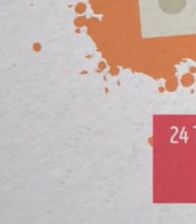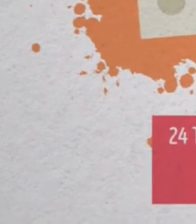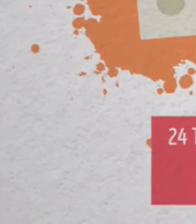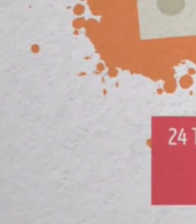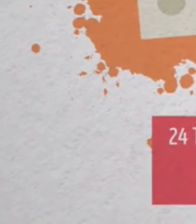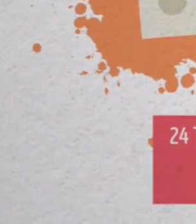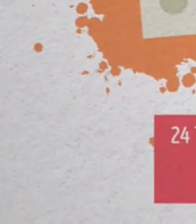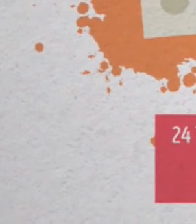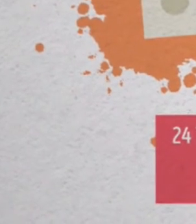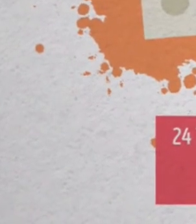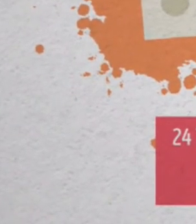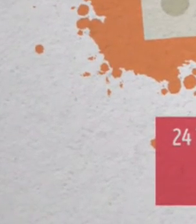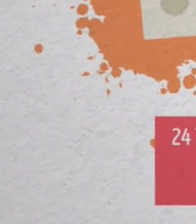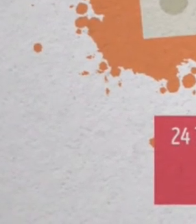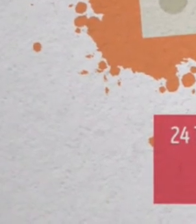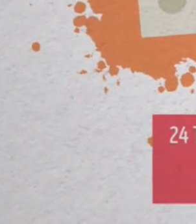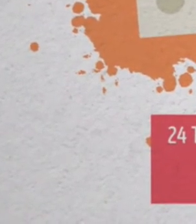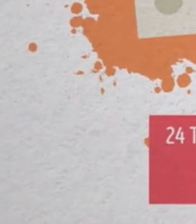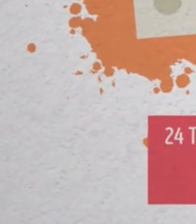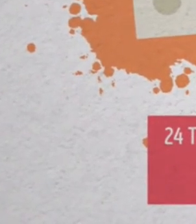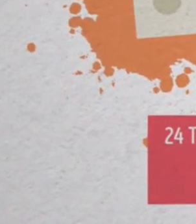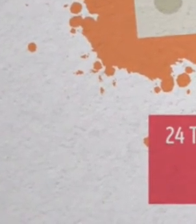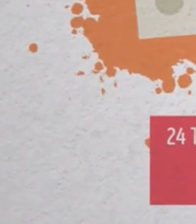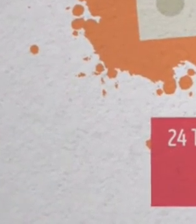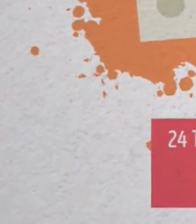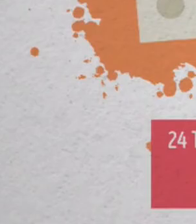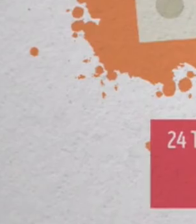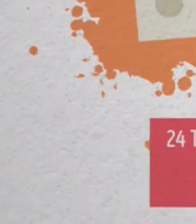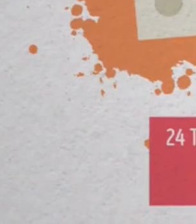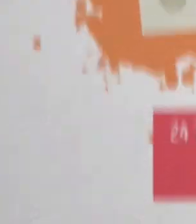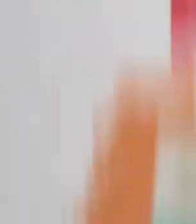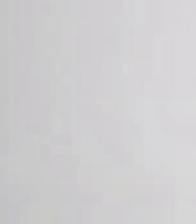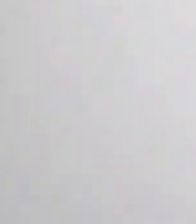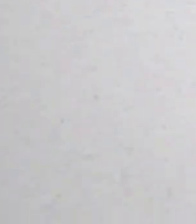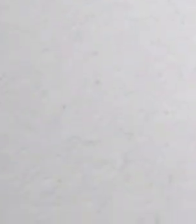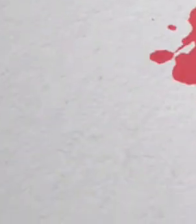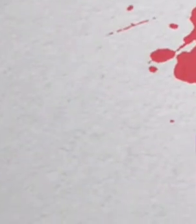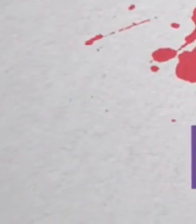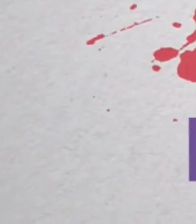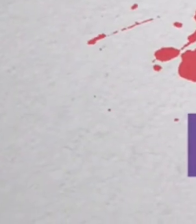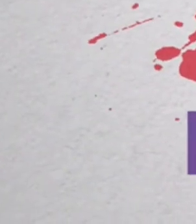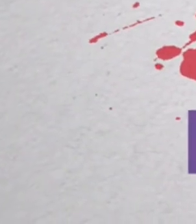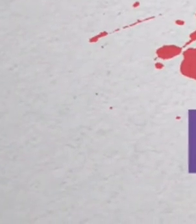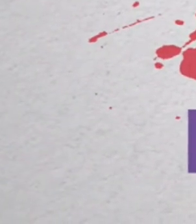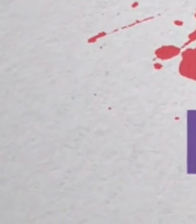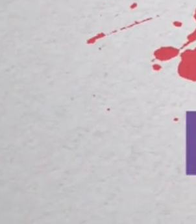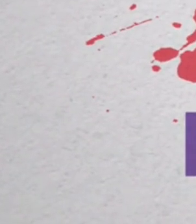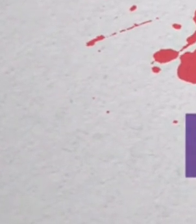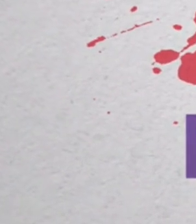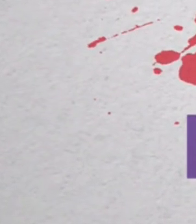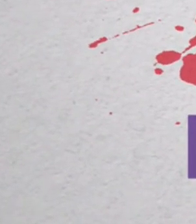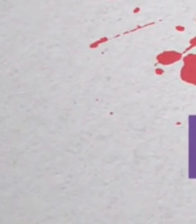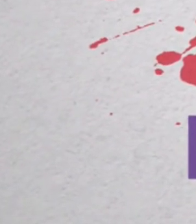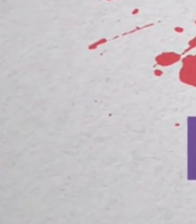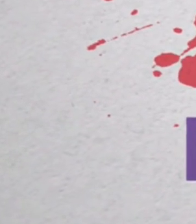президента в газеті «Урядовий кур'єр», в Україні стартував виборчий процес. Позачергові вибори до Верховної Ради